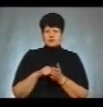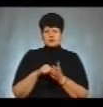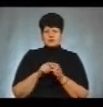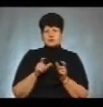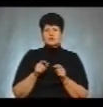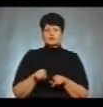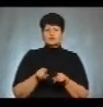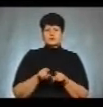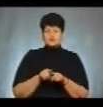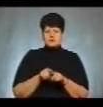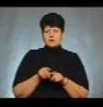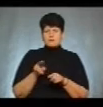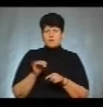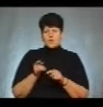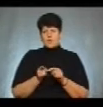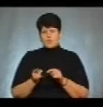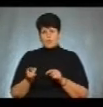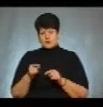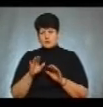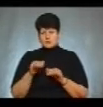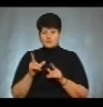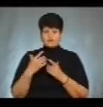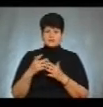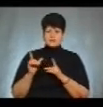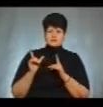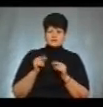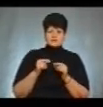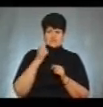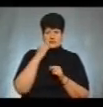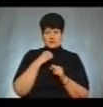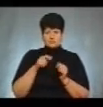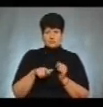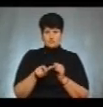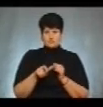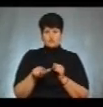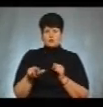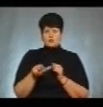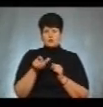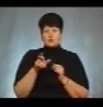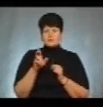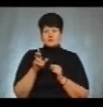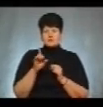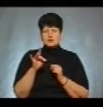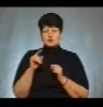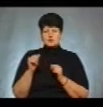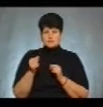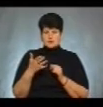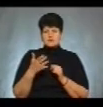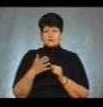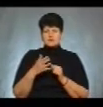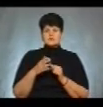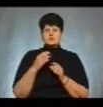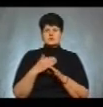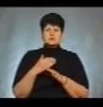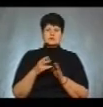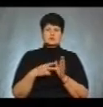так, по обочині і потім вже виїжджають на стару дорогу. Дорога Бережан-Розгадів, всупереч частині 7 статті 2